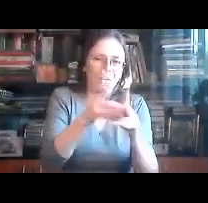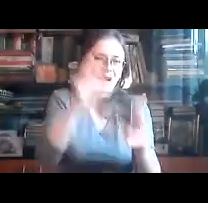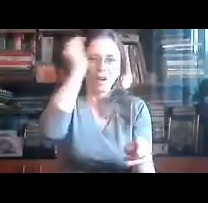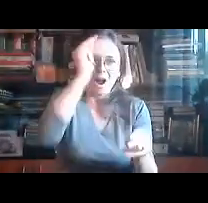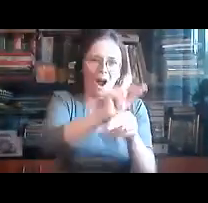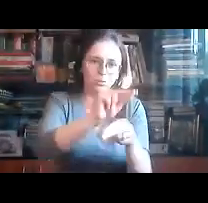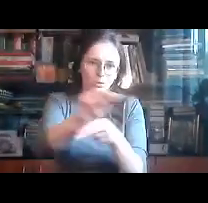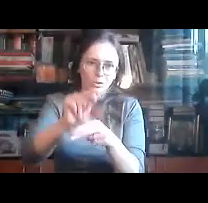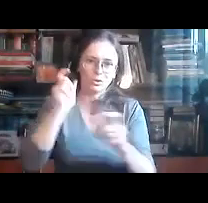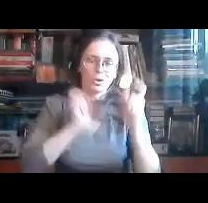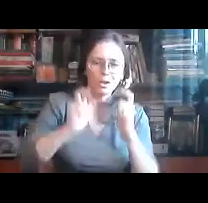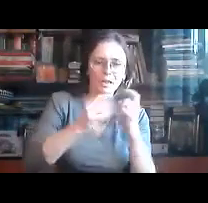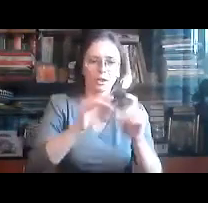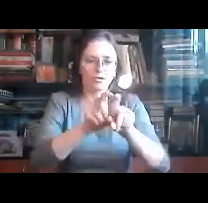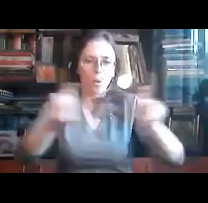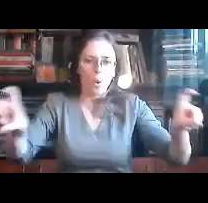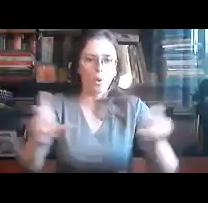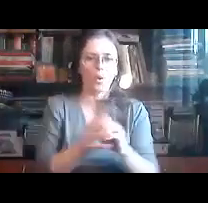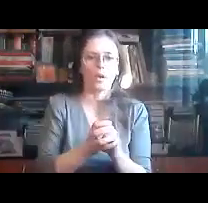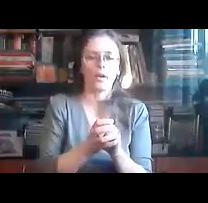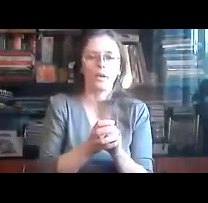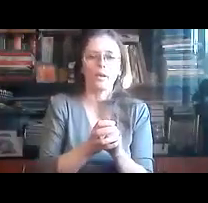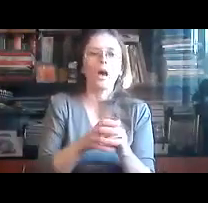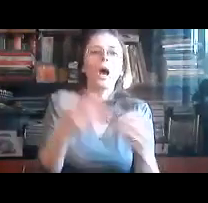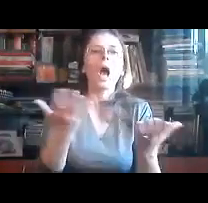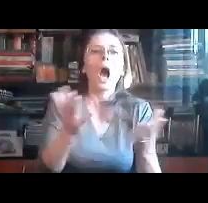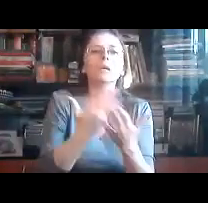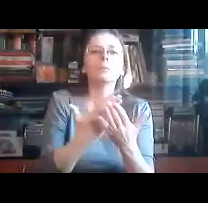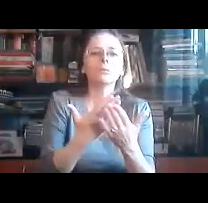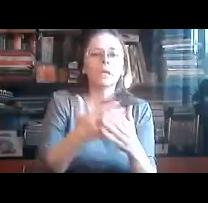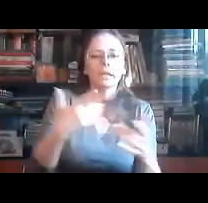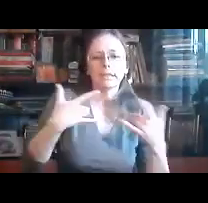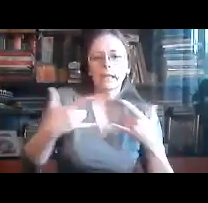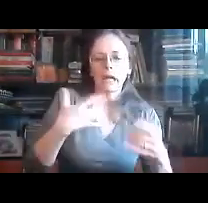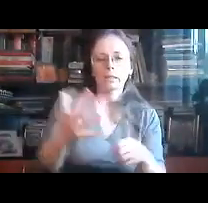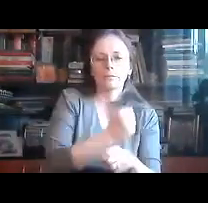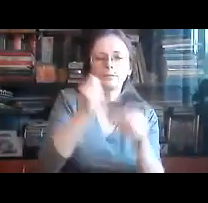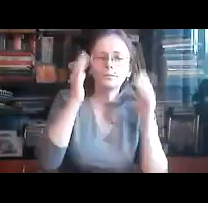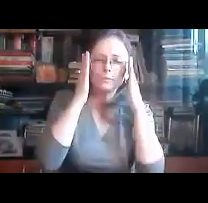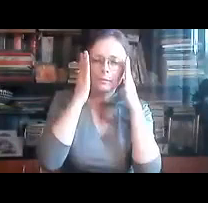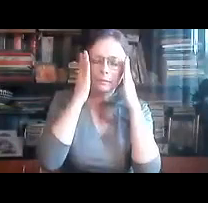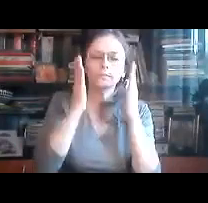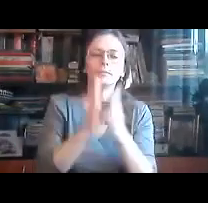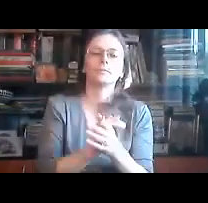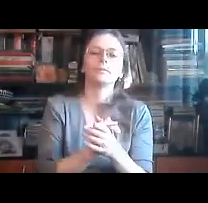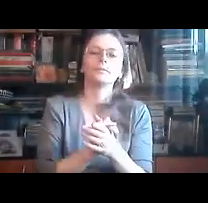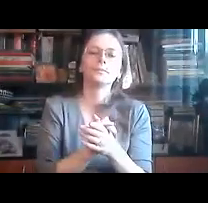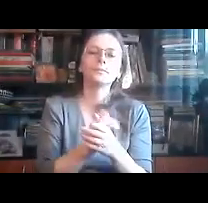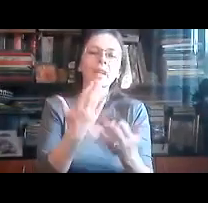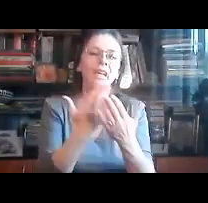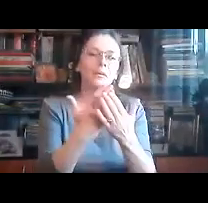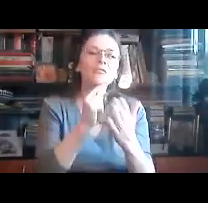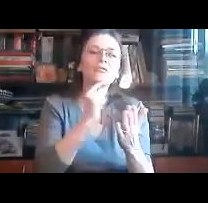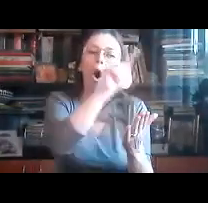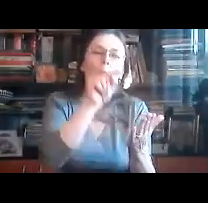Возможно ли в театре такие технологии, да? То есть Оля, ты спрашиваешь просто, ну, если театр вернется все-таки в